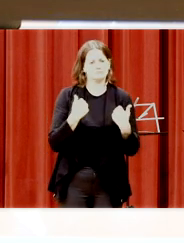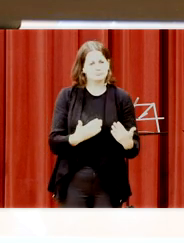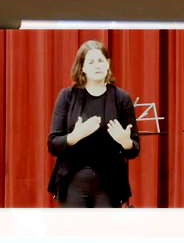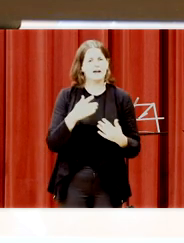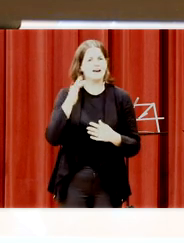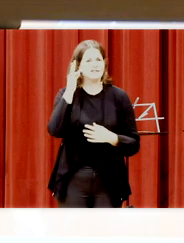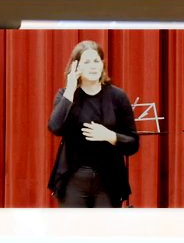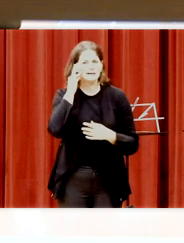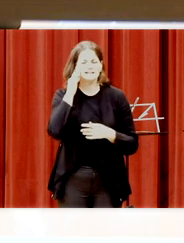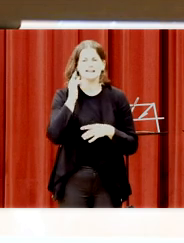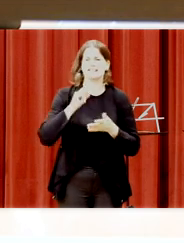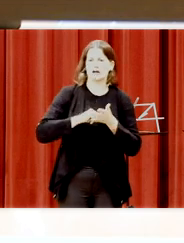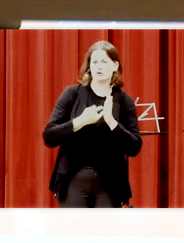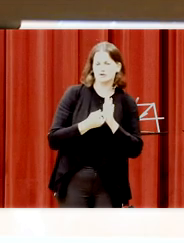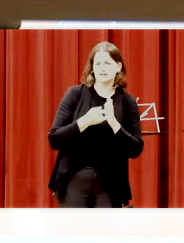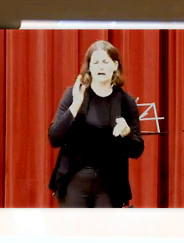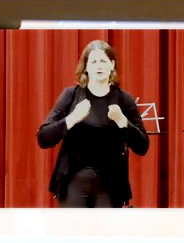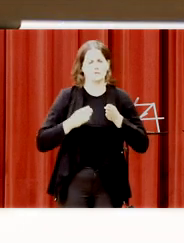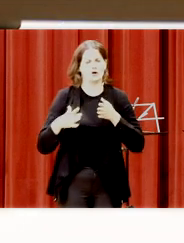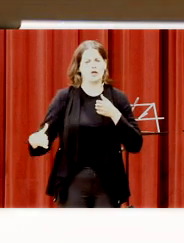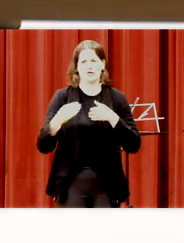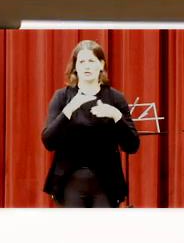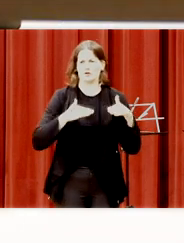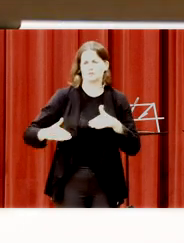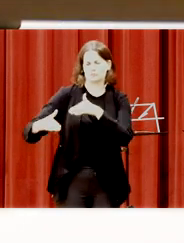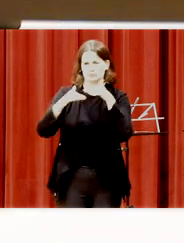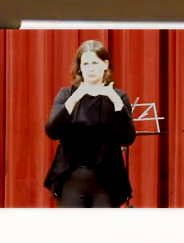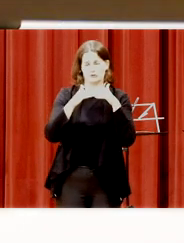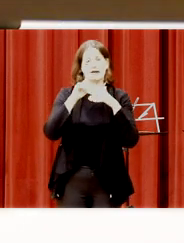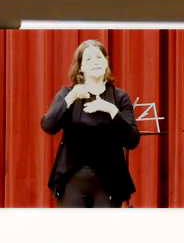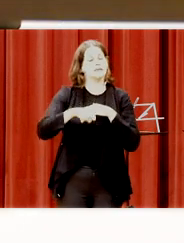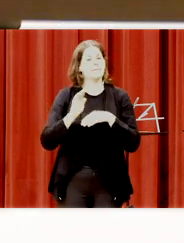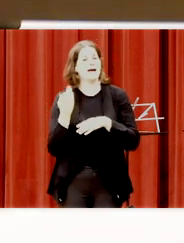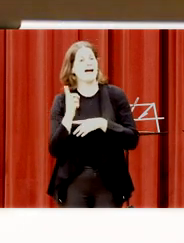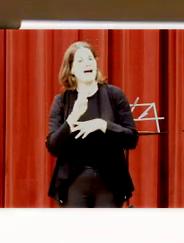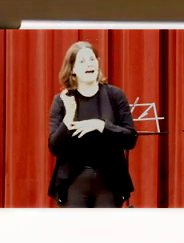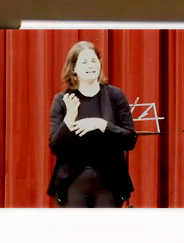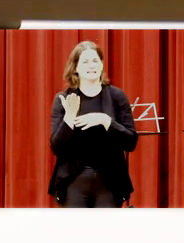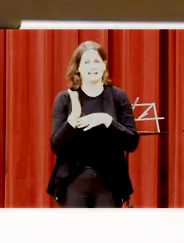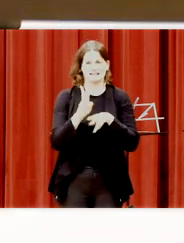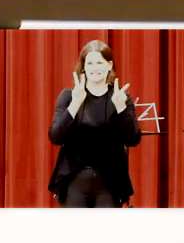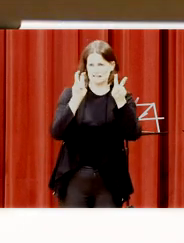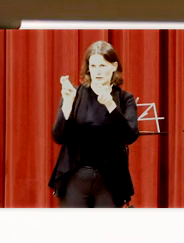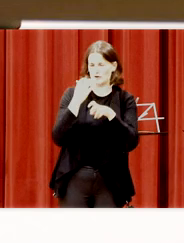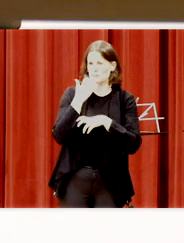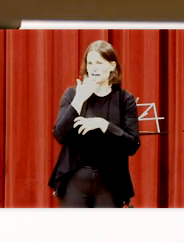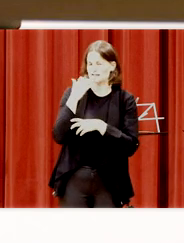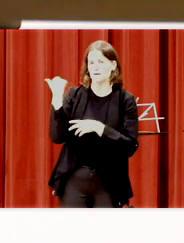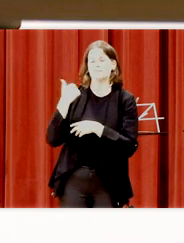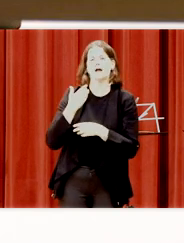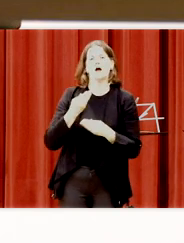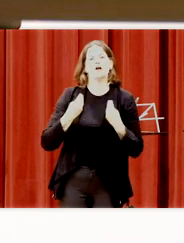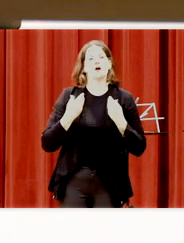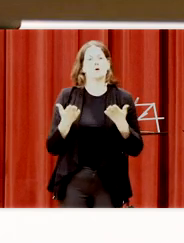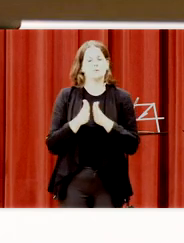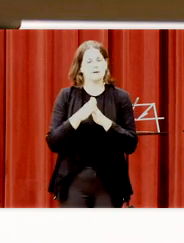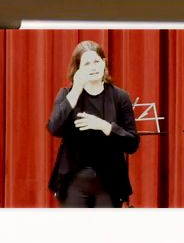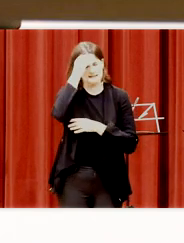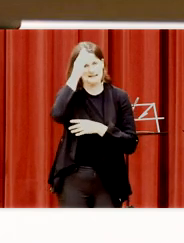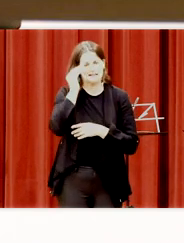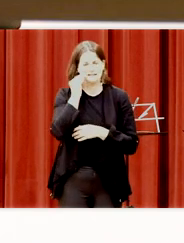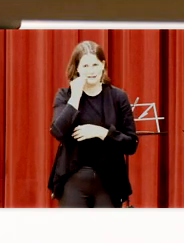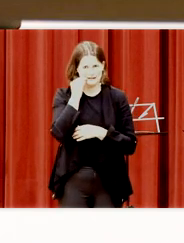la convivència de la intel·ligència artificial i l'ésser humà. No em va agradar, perquè volia transmetre la transformació